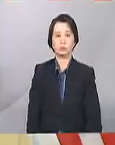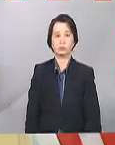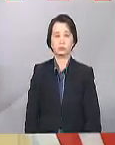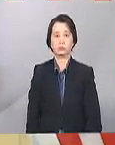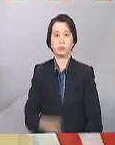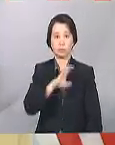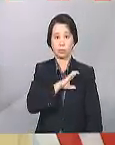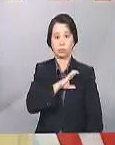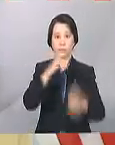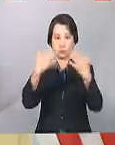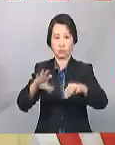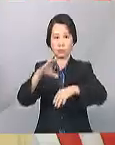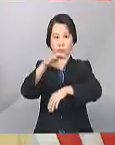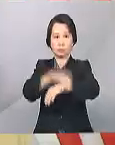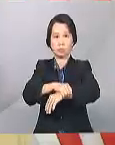PDRM telah menangkap